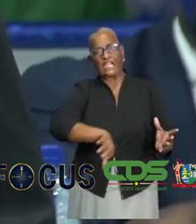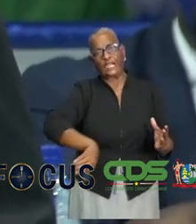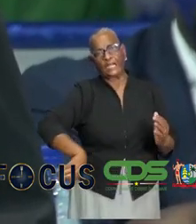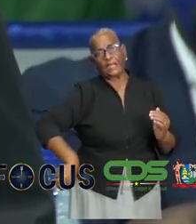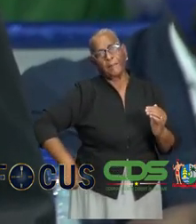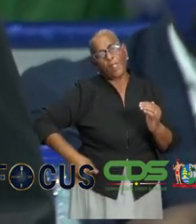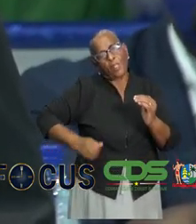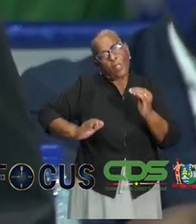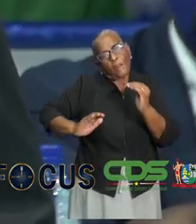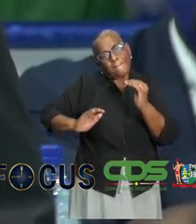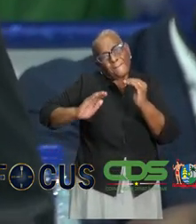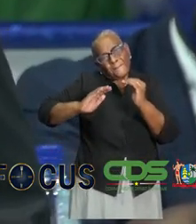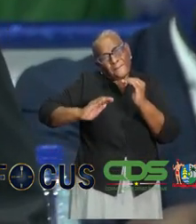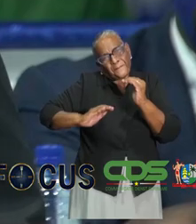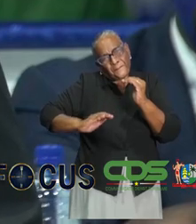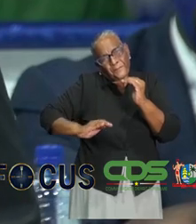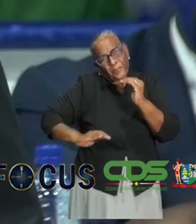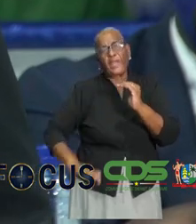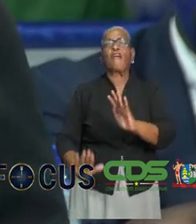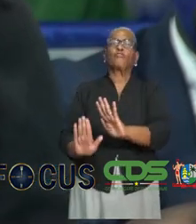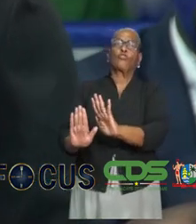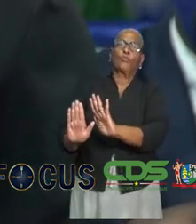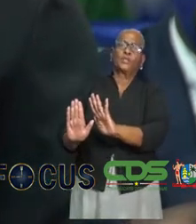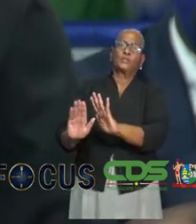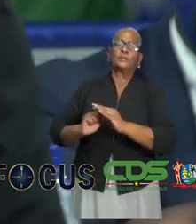dammen en te voorkomen.